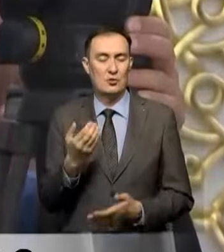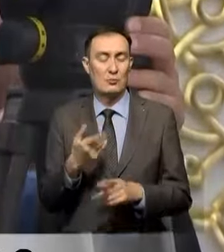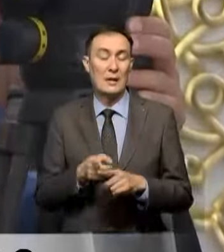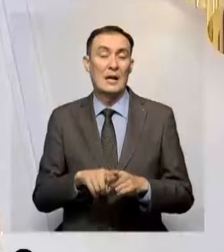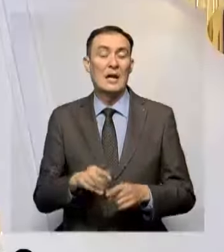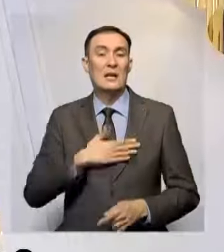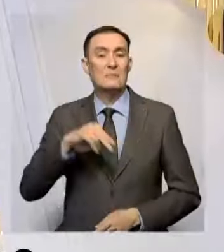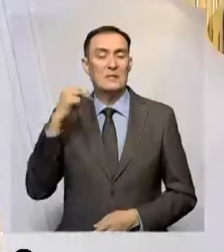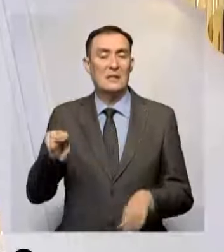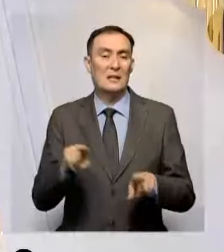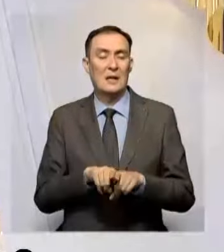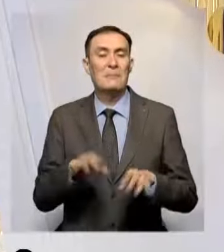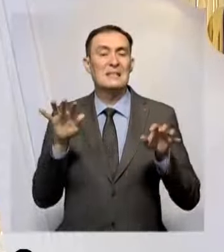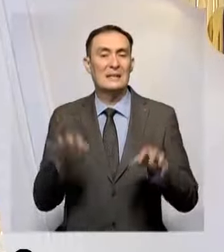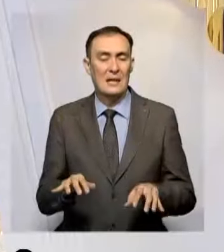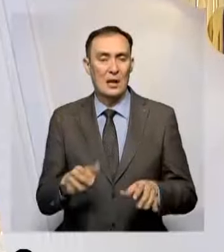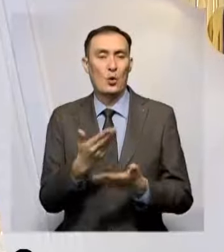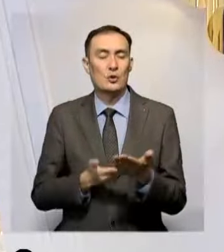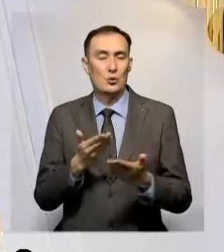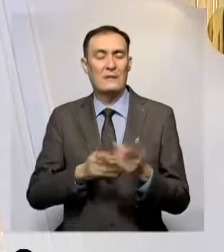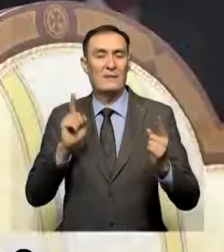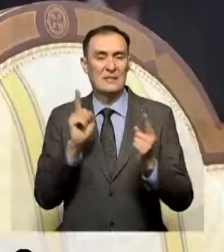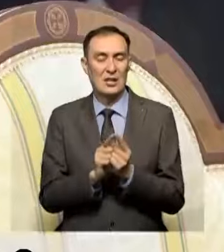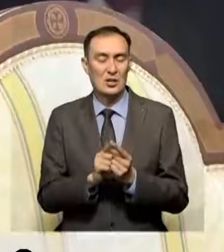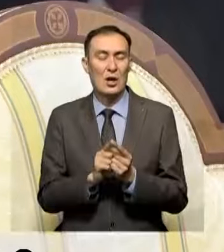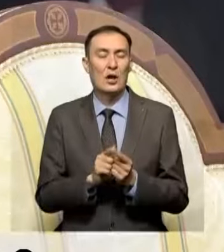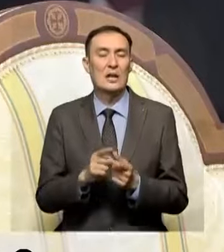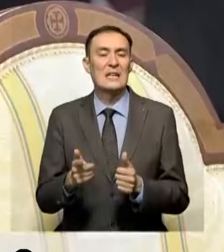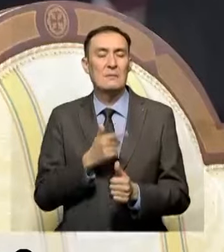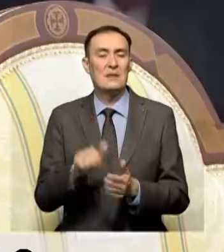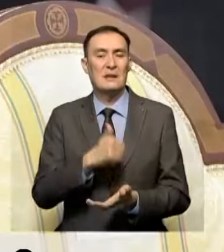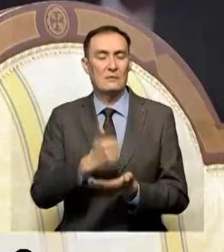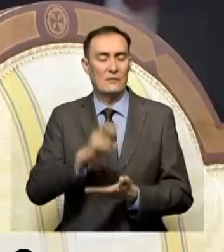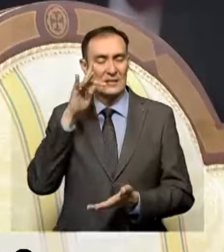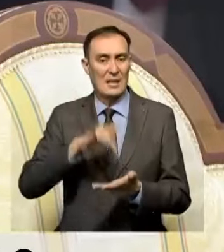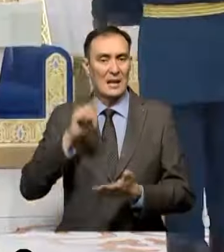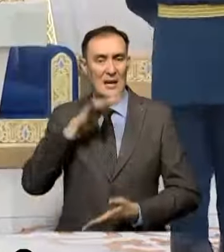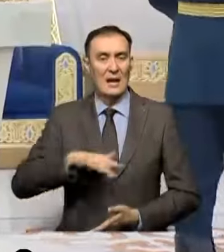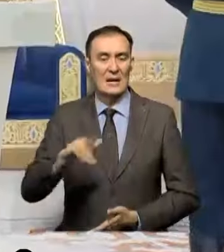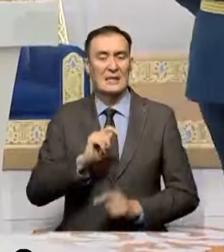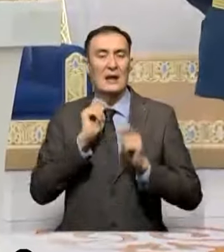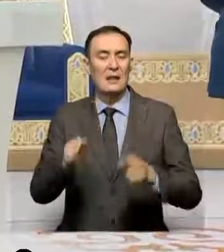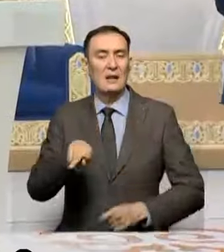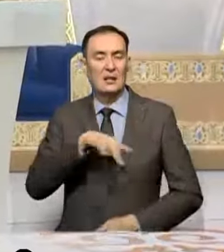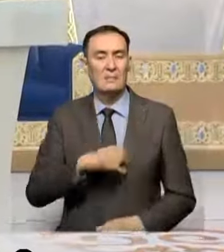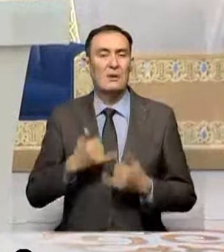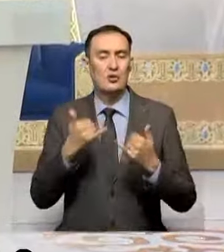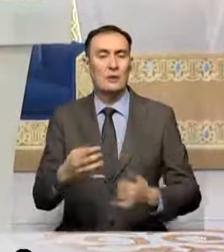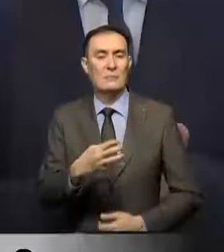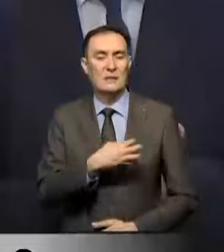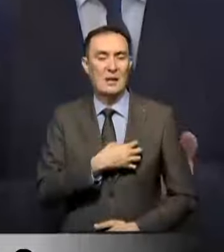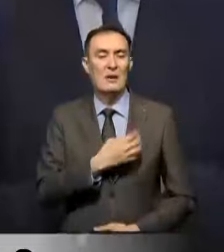Токаева. Наш президент в качестве председателя консультативной встречи от лица глав государств Центральной Азии наградил почетным